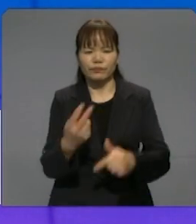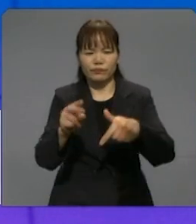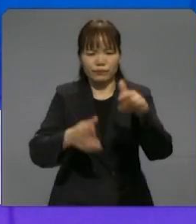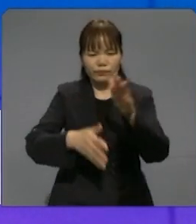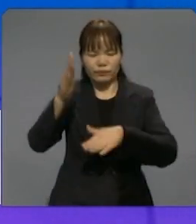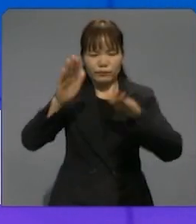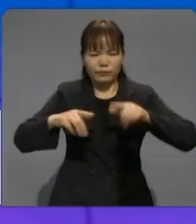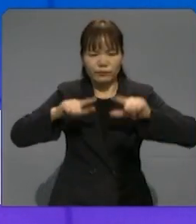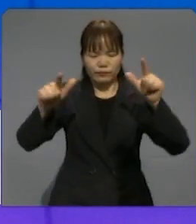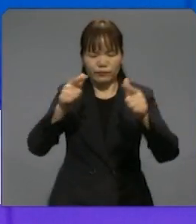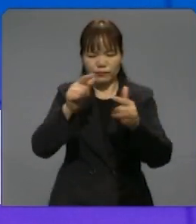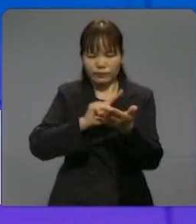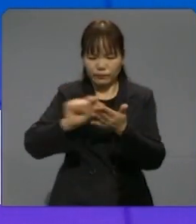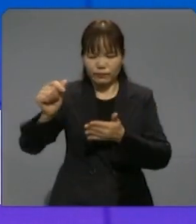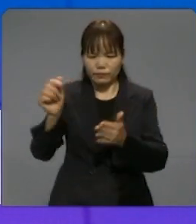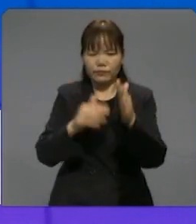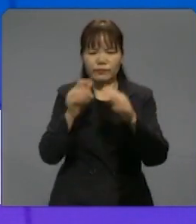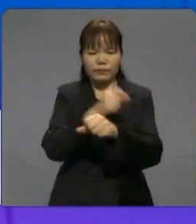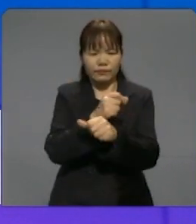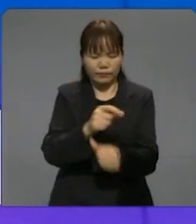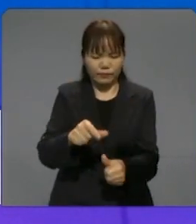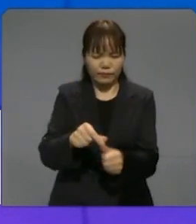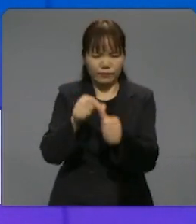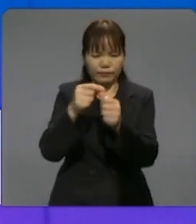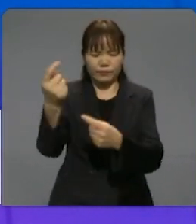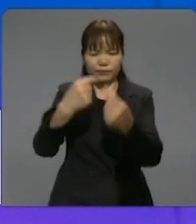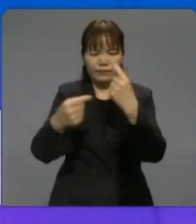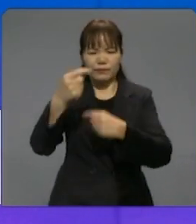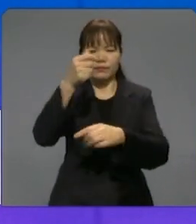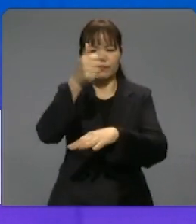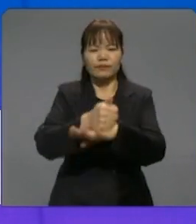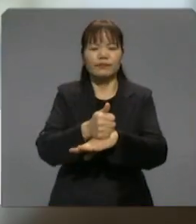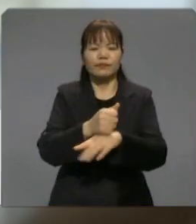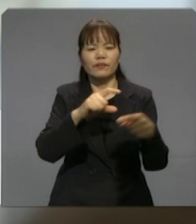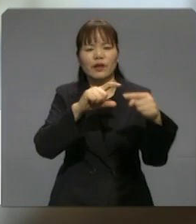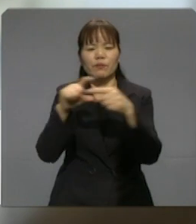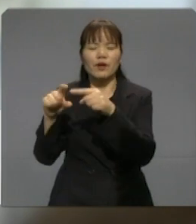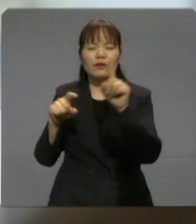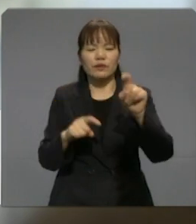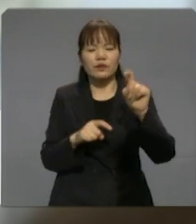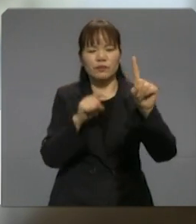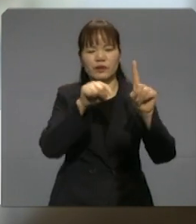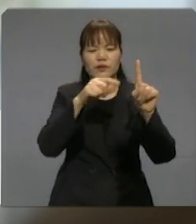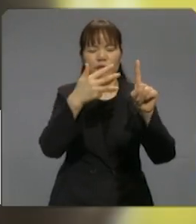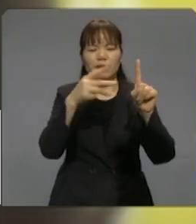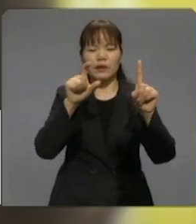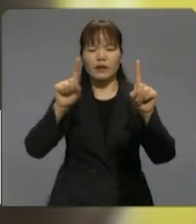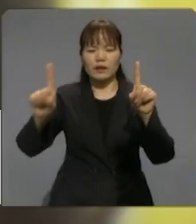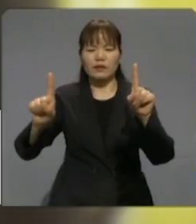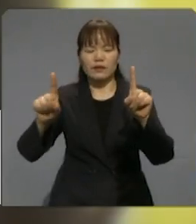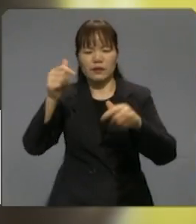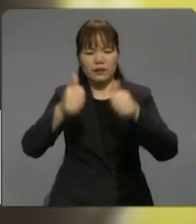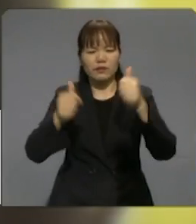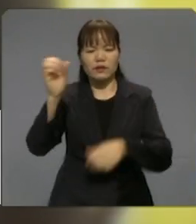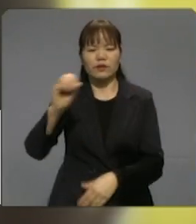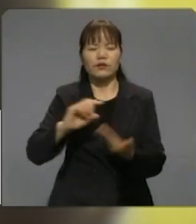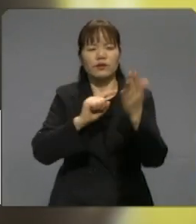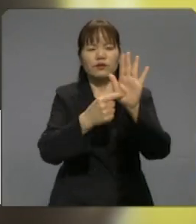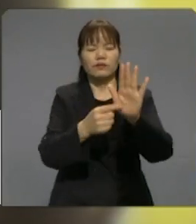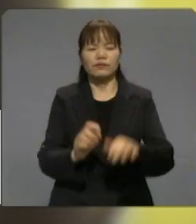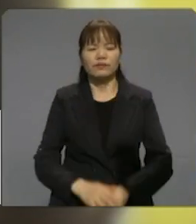인천시는 올해 지방공무원 임용시험 원서 접수 결과 평균 11.8대 1의 경쟁률을 보였다고